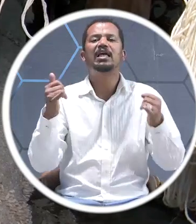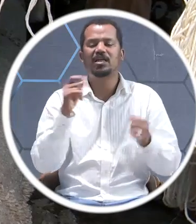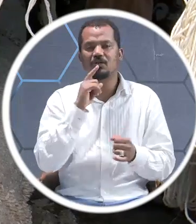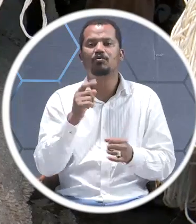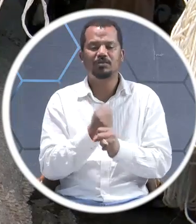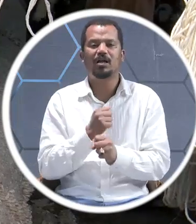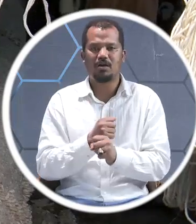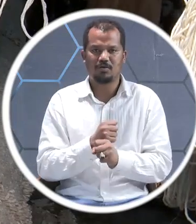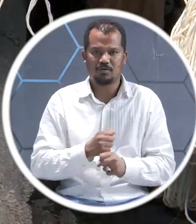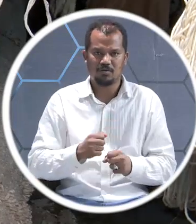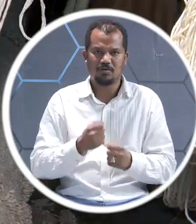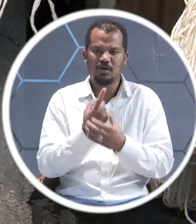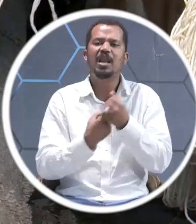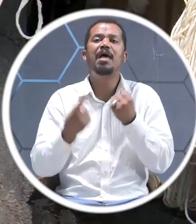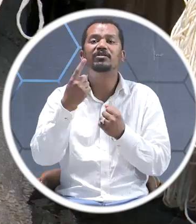ነው የሚሰራው።